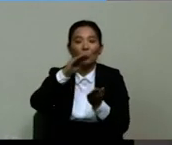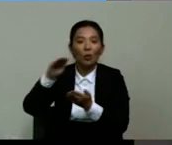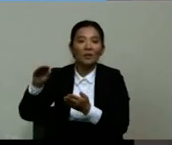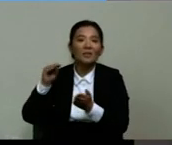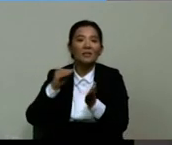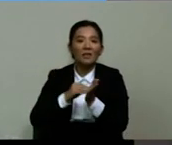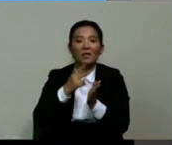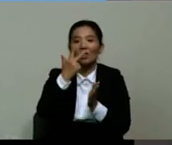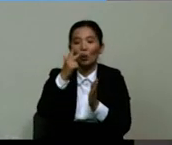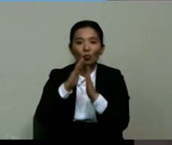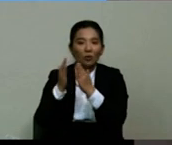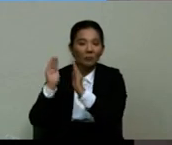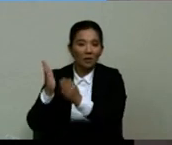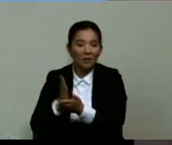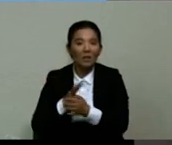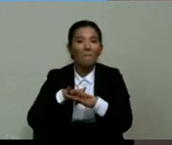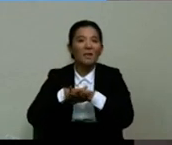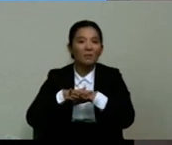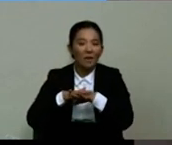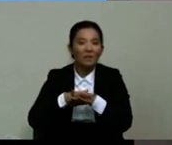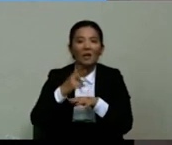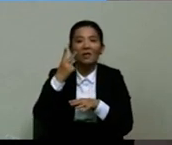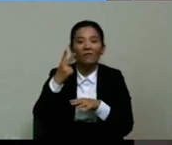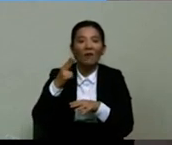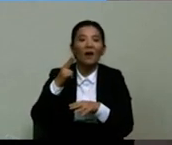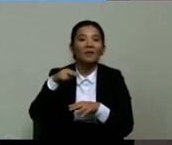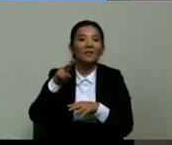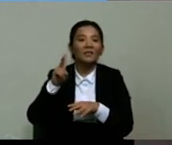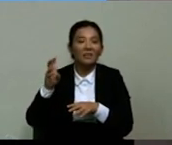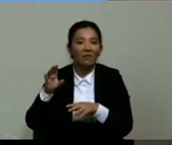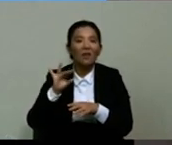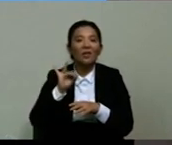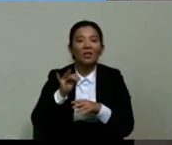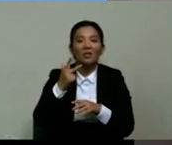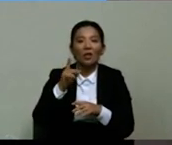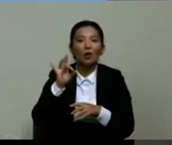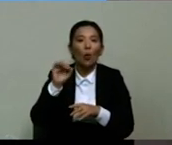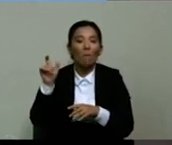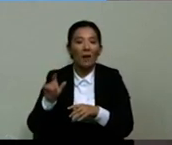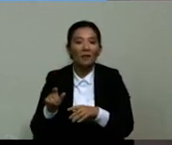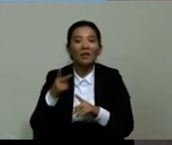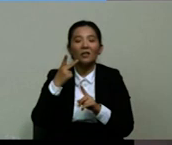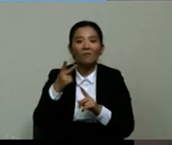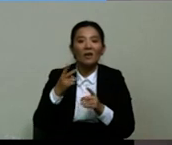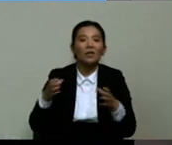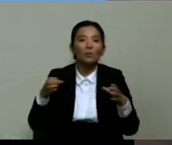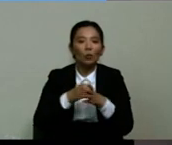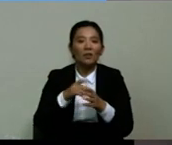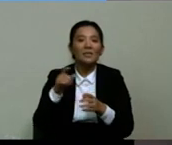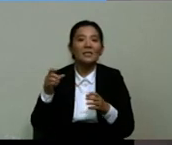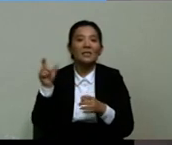стоит 3 учебника по математике, 2 детектива, 2 задачника, 3 романа, 2 сборника